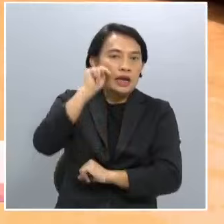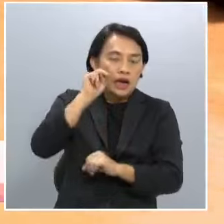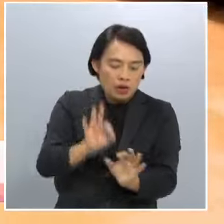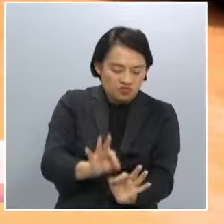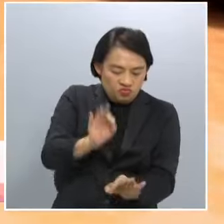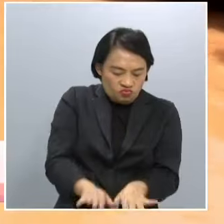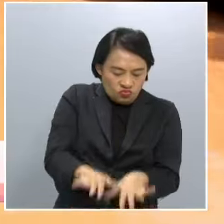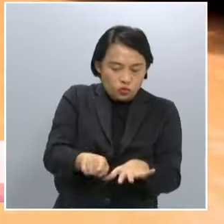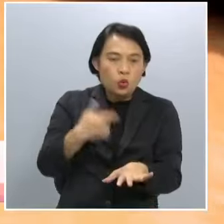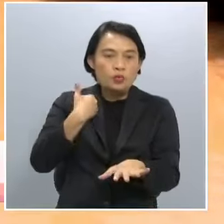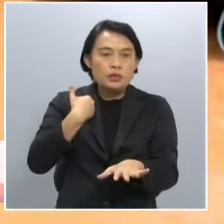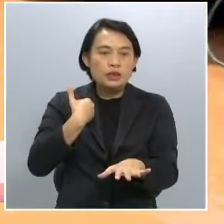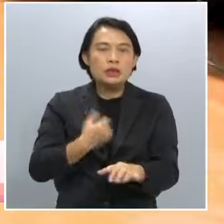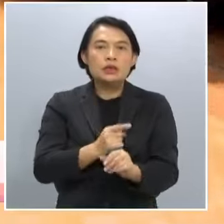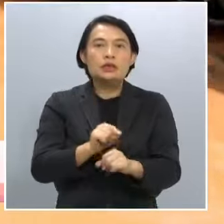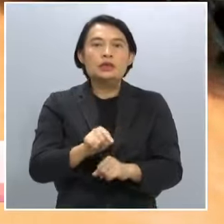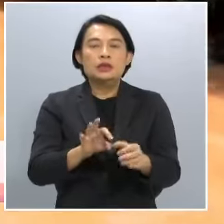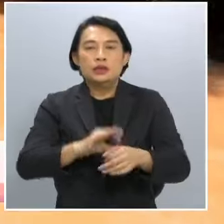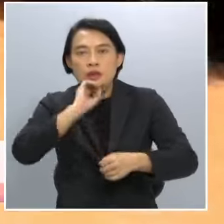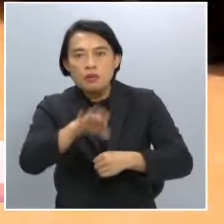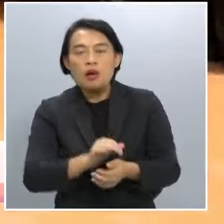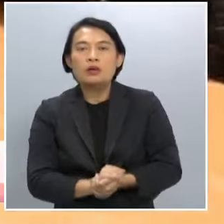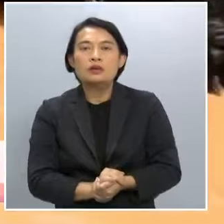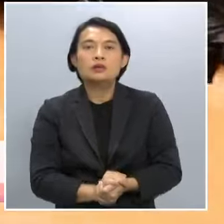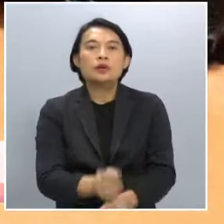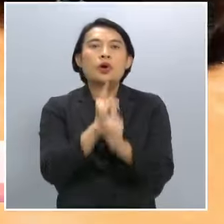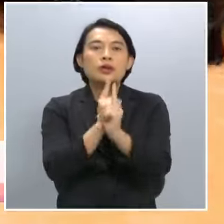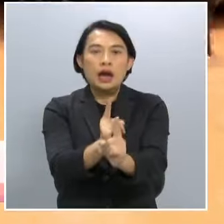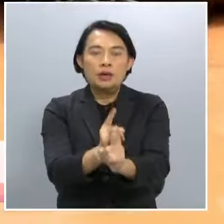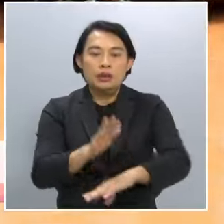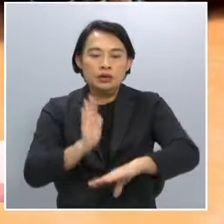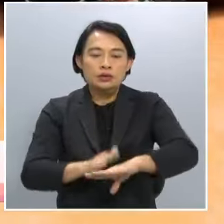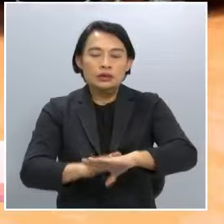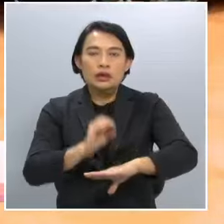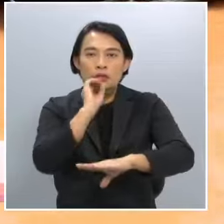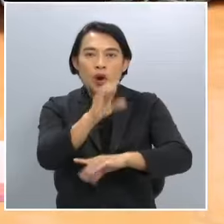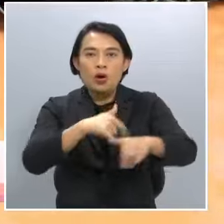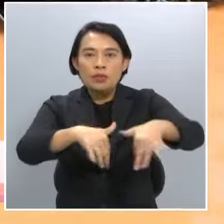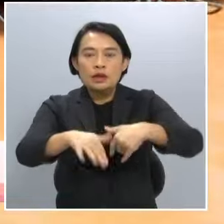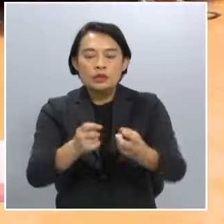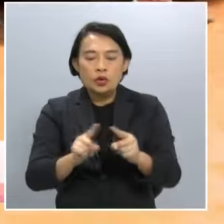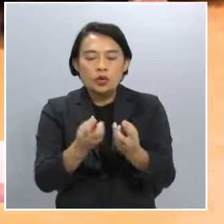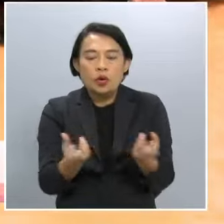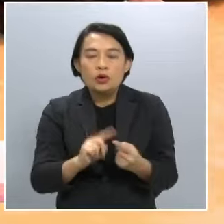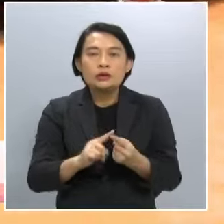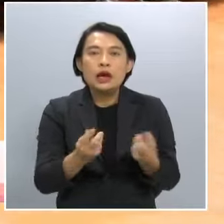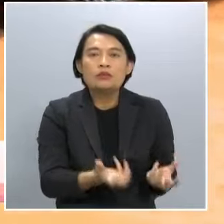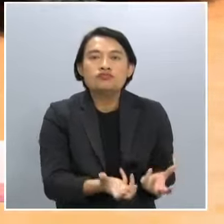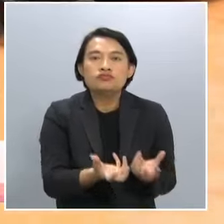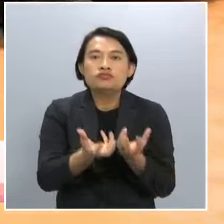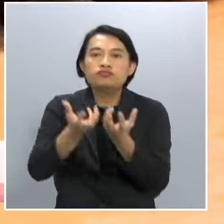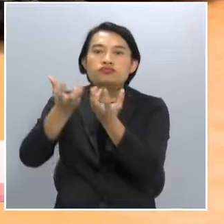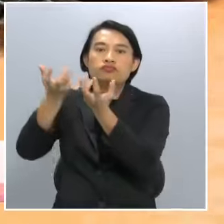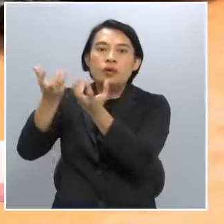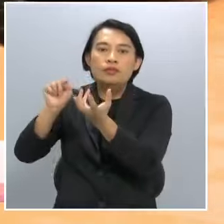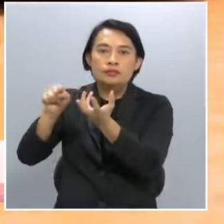ที่มีการคาดการณ์แล้วก็ส่งข้อมูลให้นะครับเรามีการแจ้งเตือนพี่น้องประชาชนให้ยกของตั้งแต่หลายเป็นสัปด